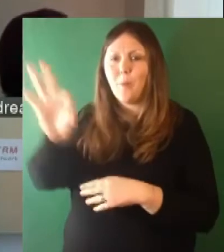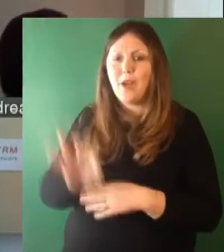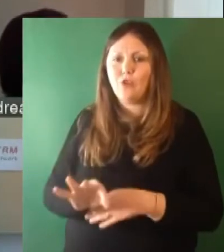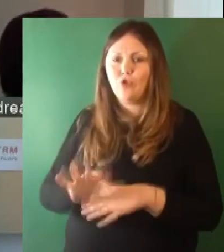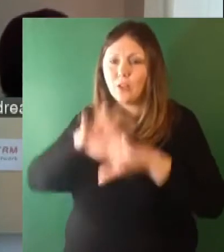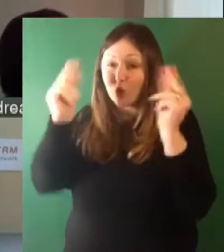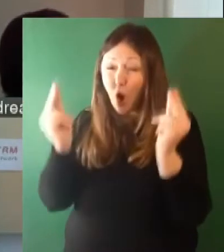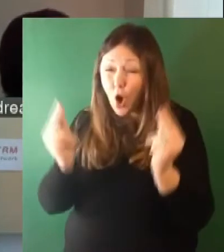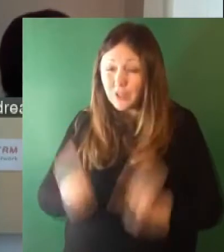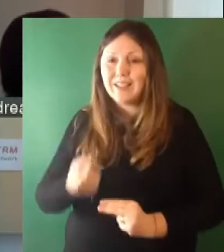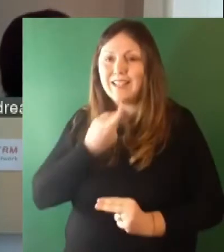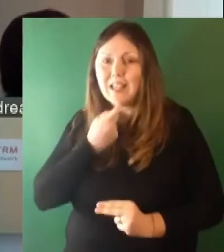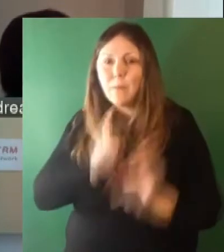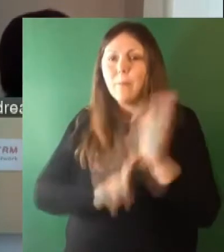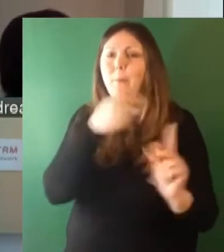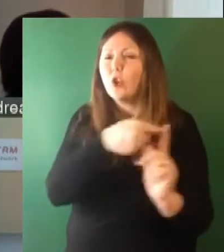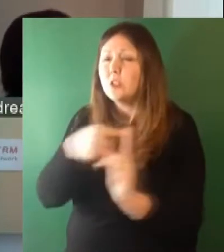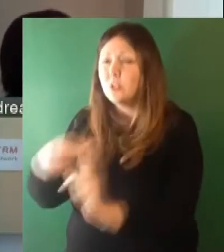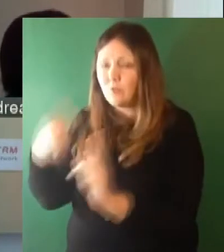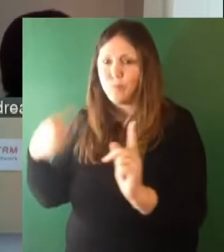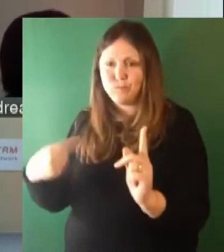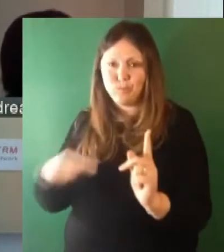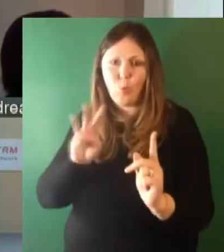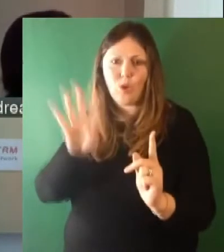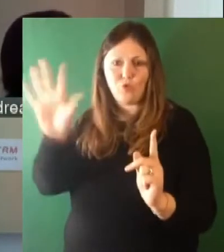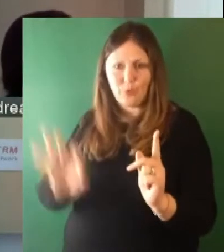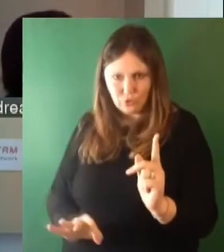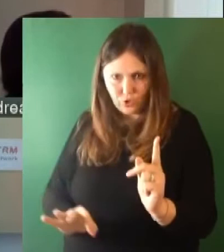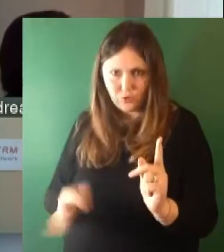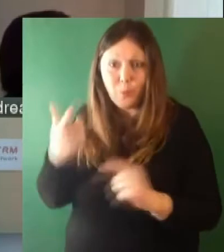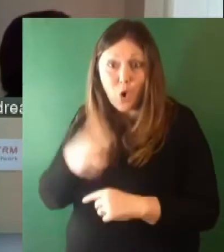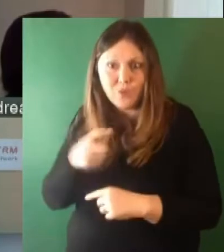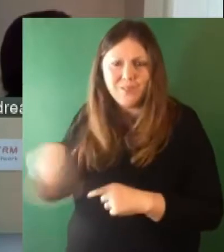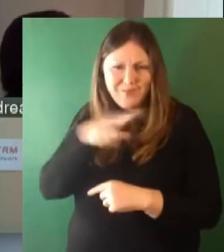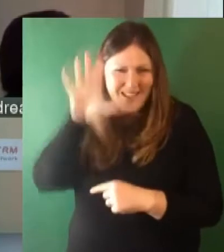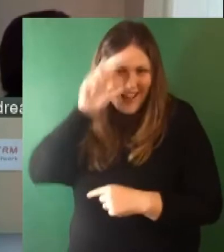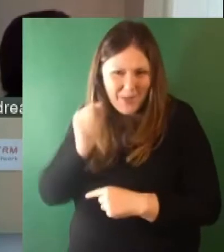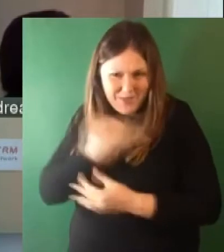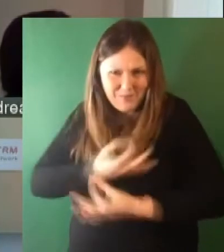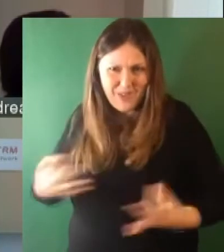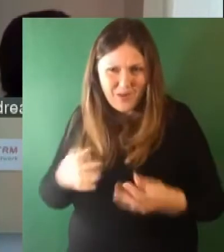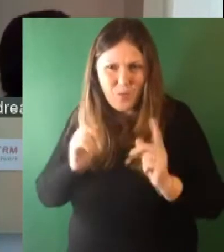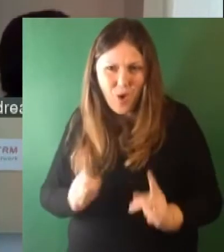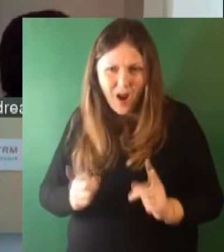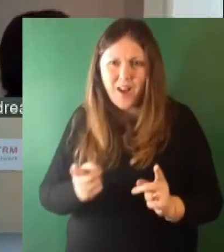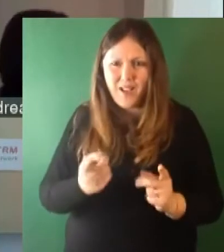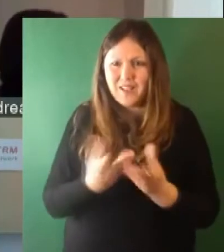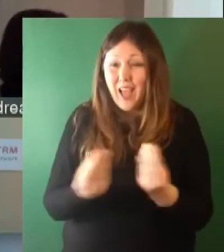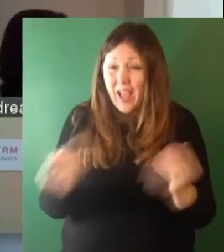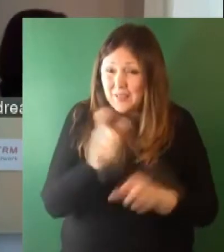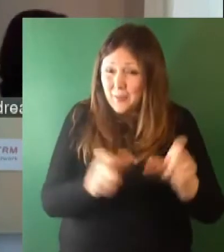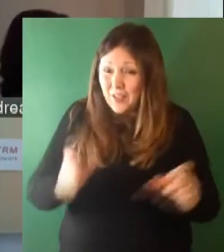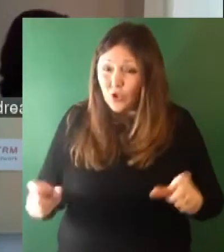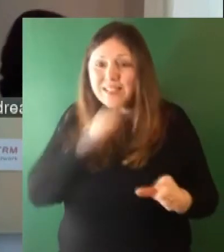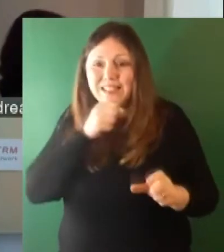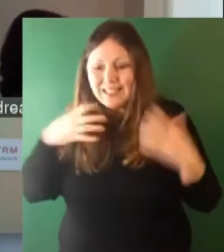pazienti positivi, proprio perché, capite bene, la base è costituita da tante persone che sono